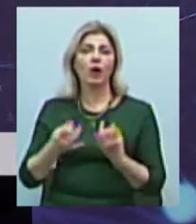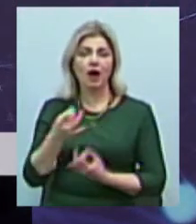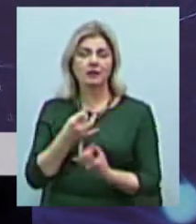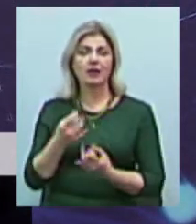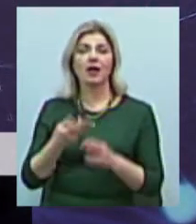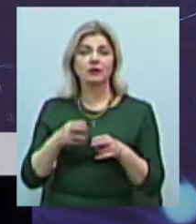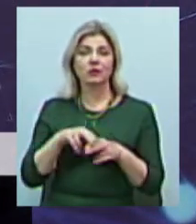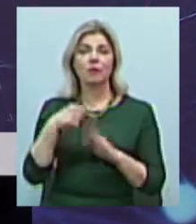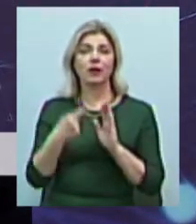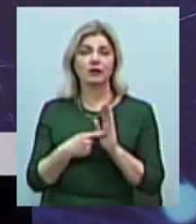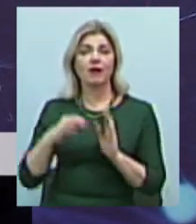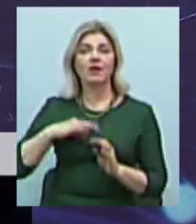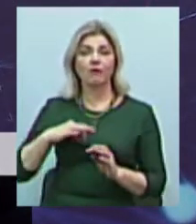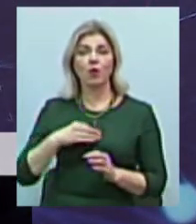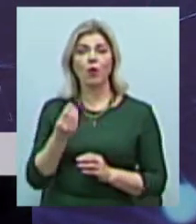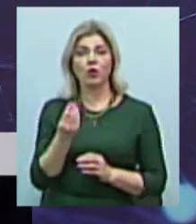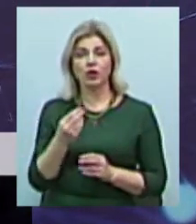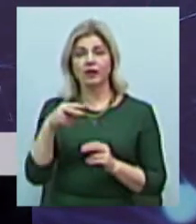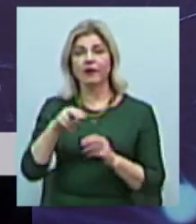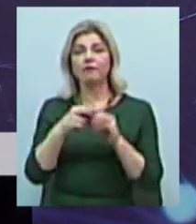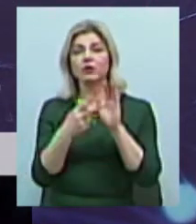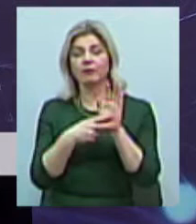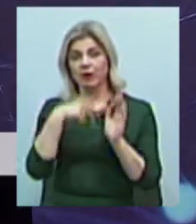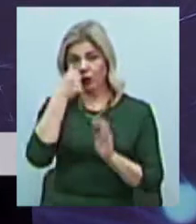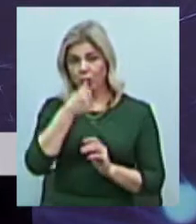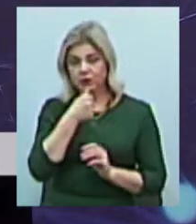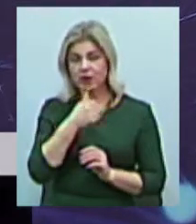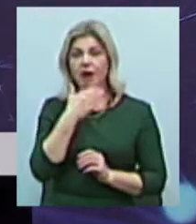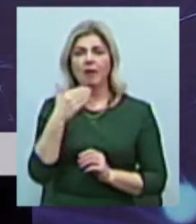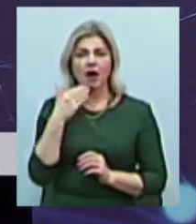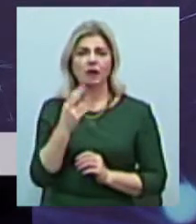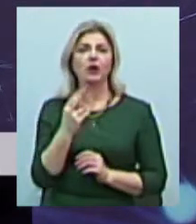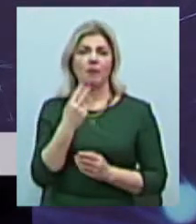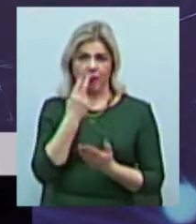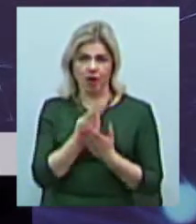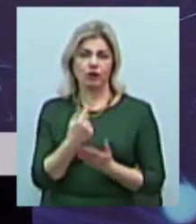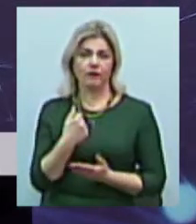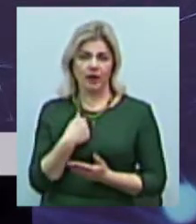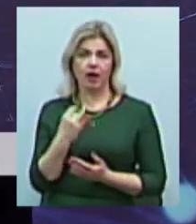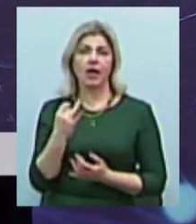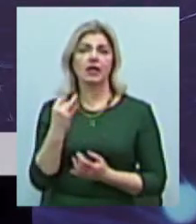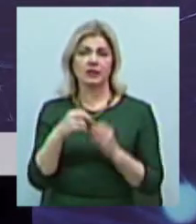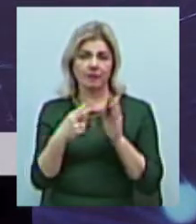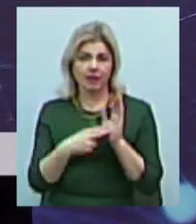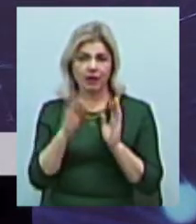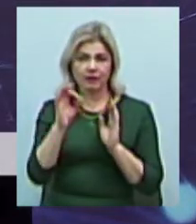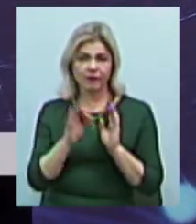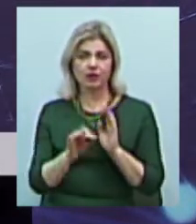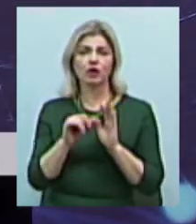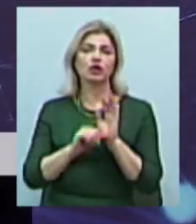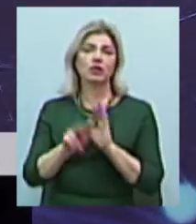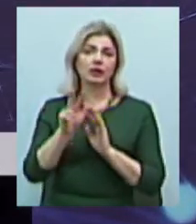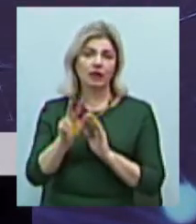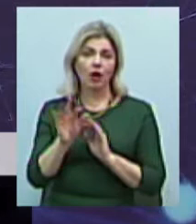з цього питання, це використання коштів у 2018 році. Багато цифр бачив, і 17%, 63%.